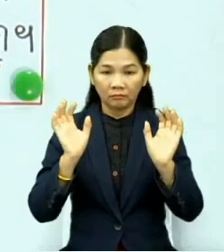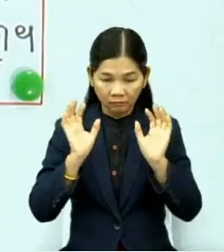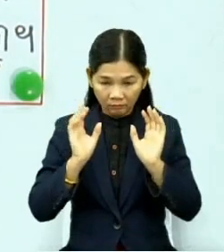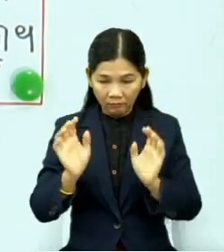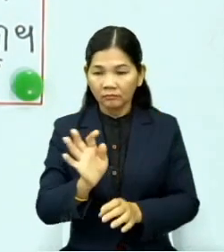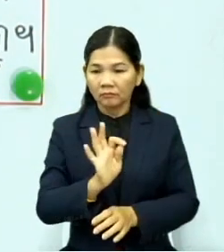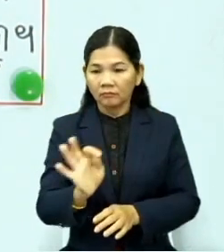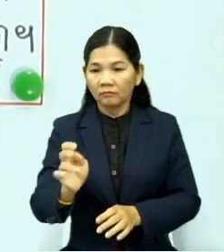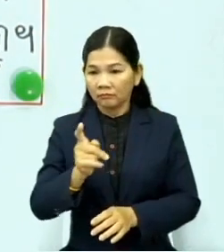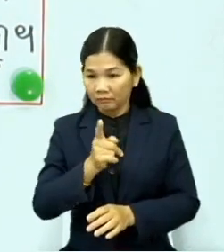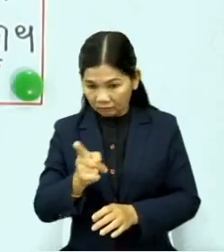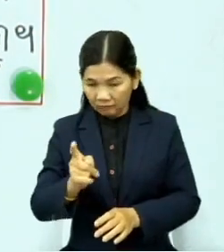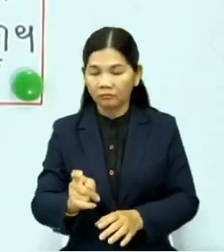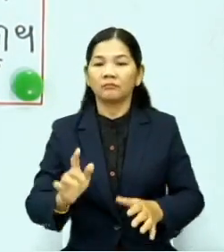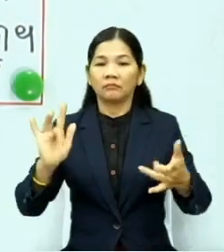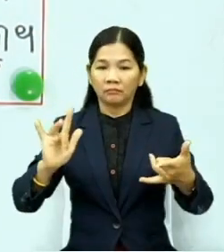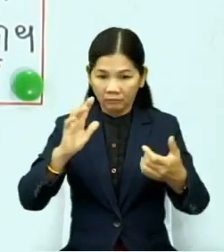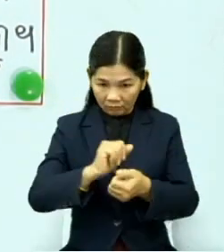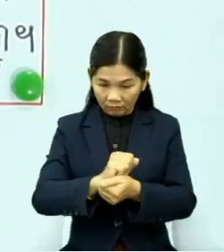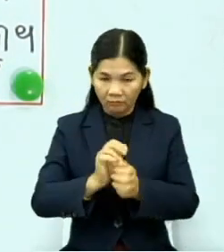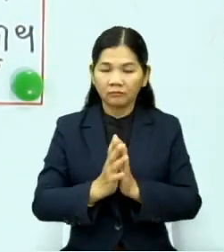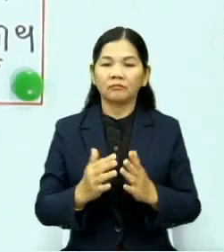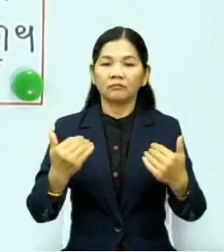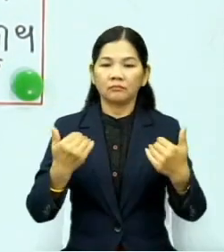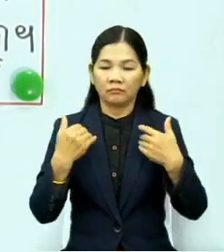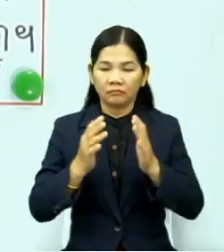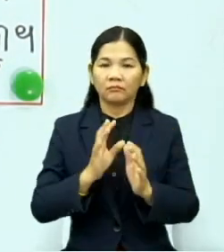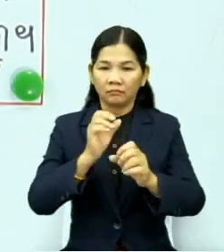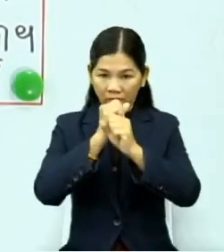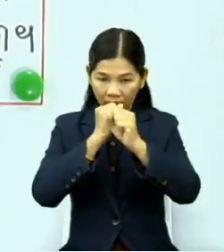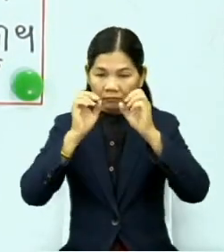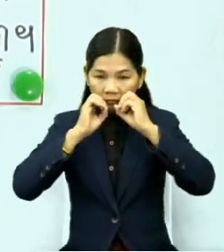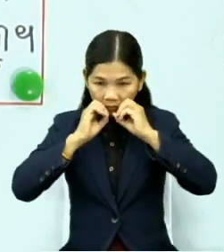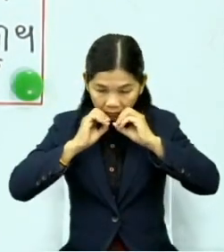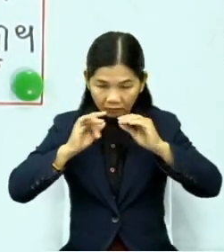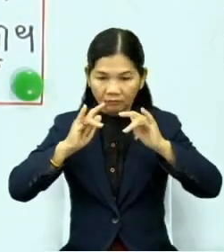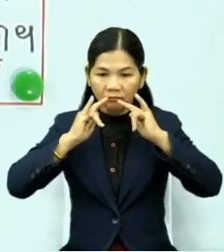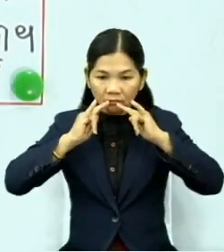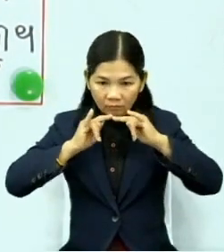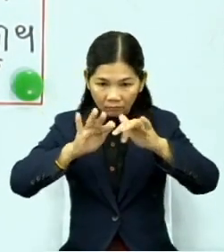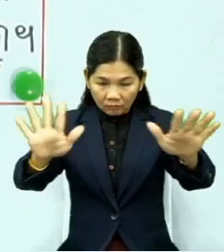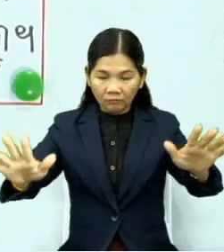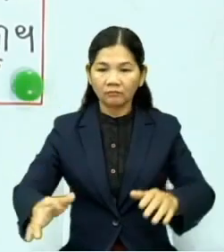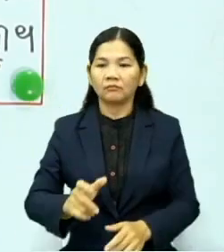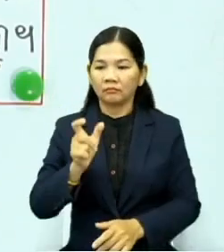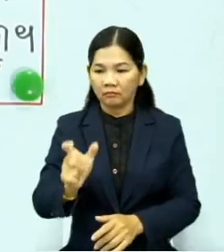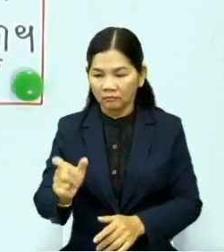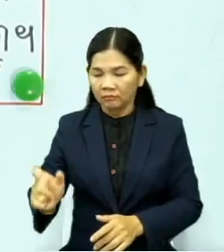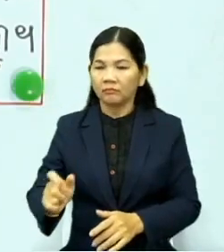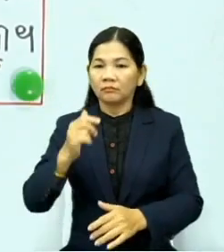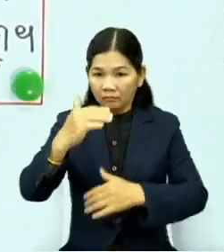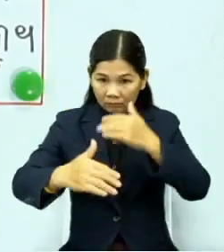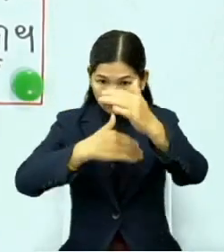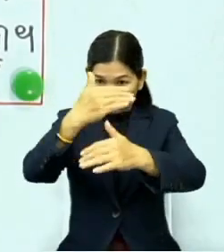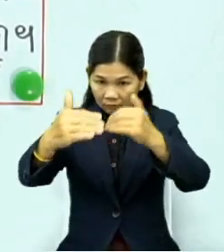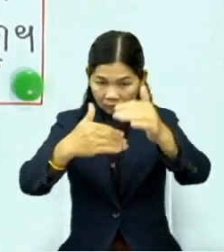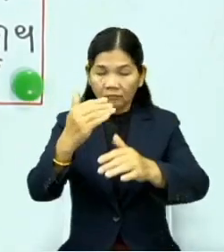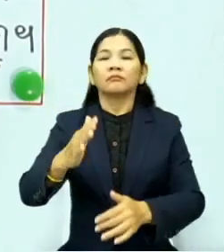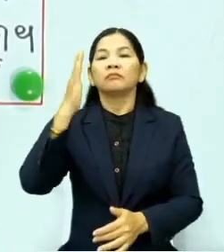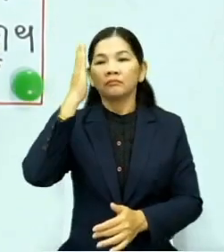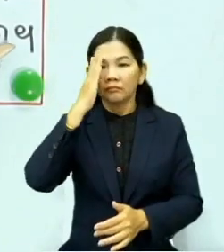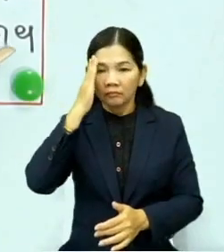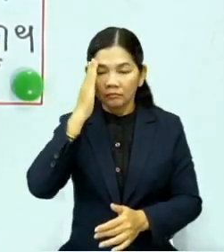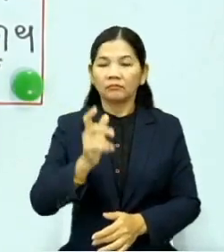ឲ្យចាបាត់បង់ហើយត្រូវផ្សព្វផ្សាយឲ្យមនុស្សចំនួនក្រោយបានស្គា